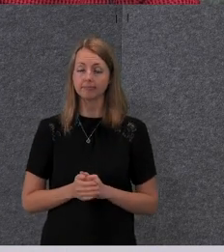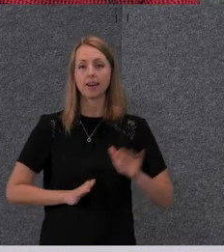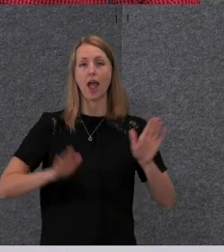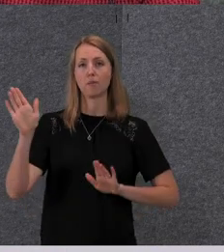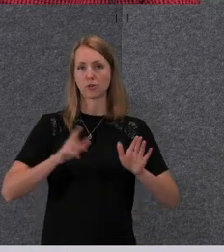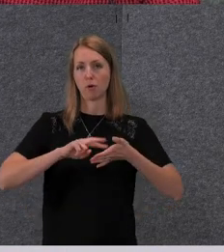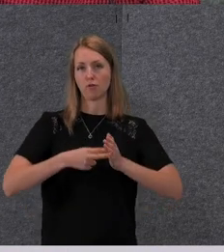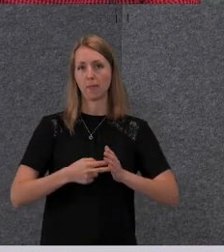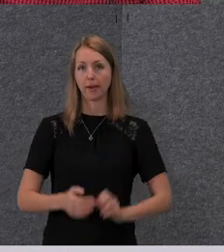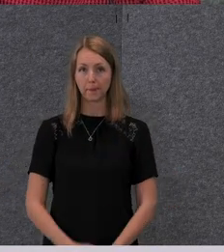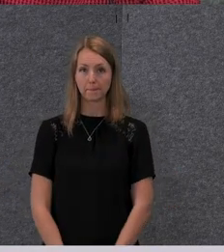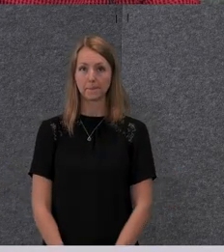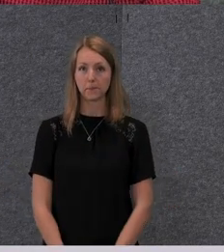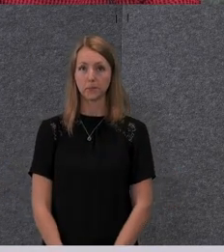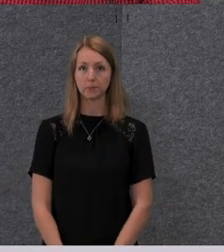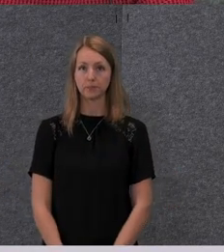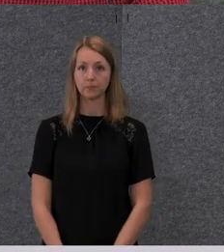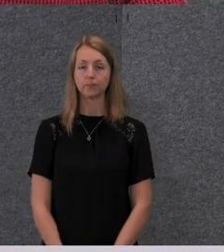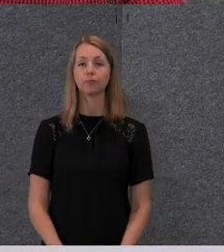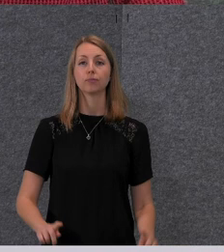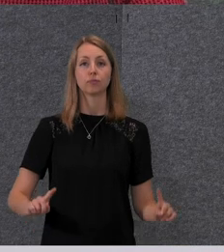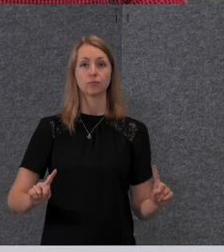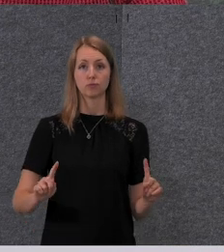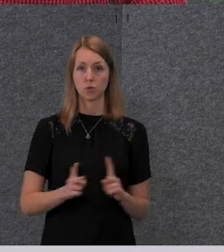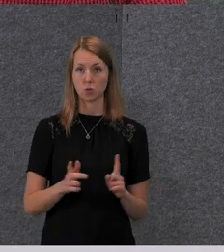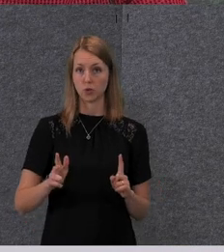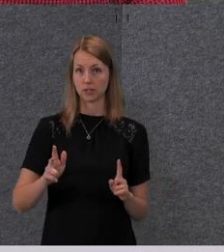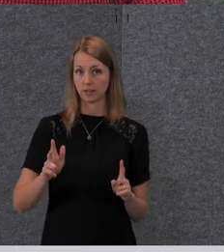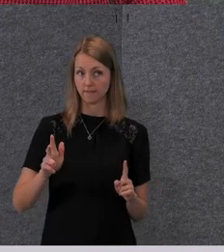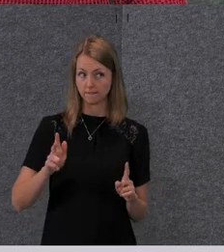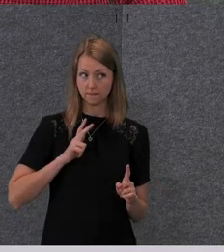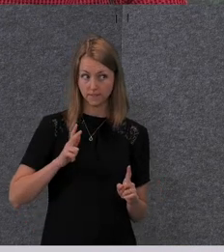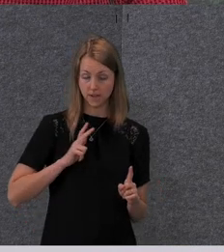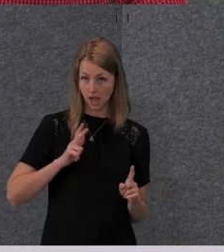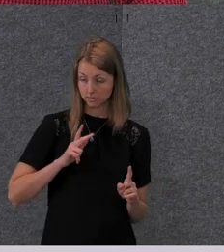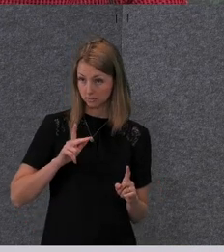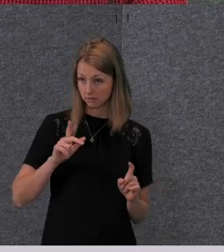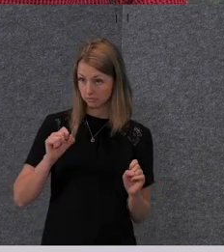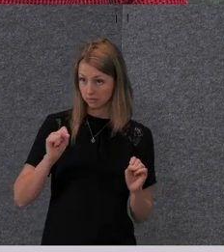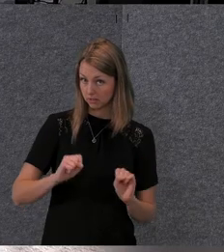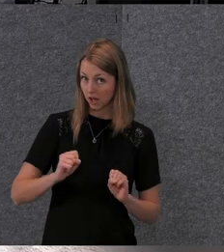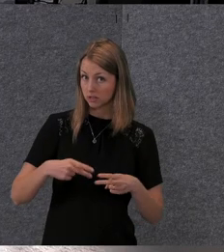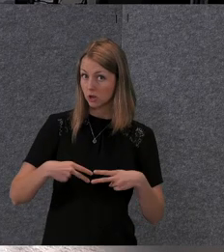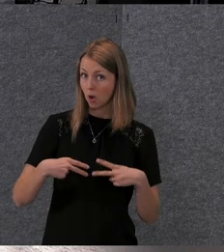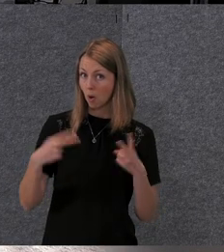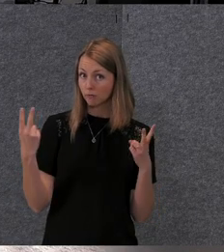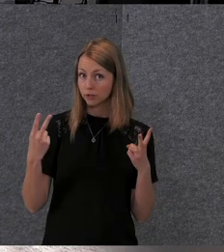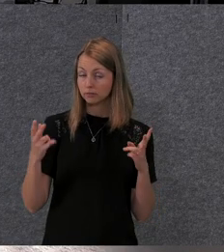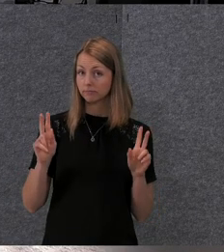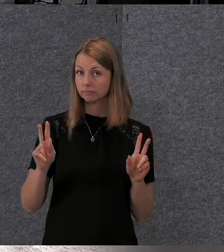vor. Hierzu warten wir einen kurzen Moment, bis ich das Signal bekomme, dass ich eröffnen kann.